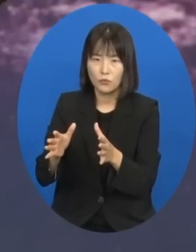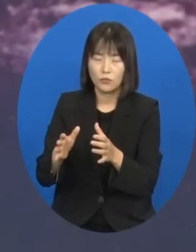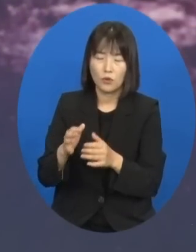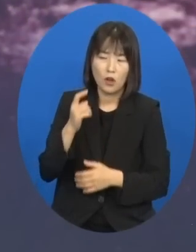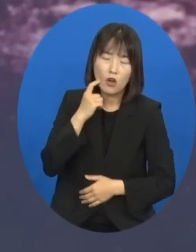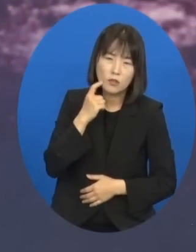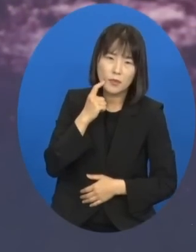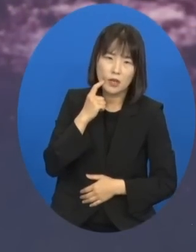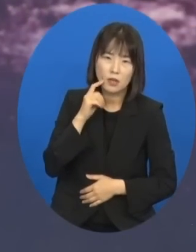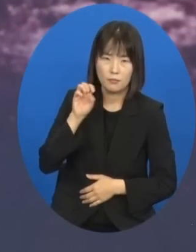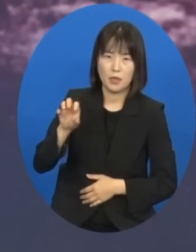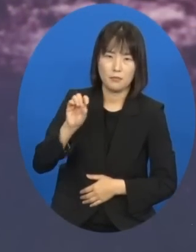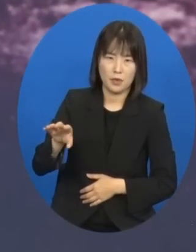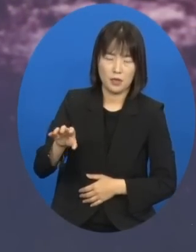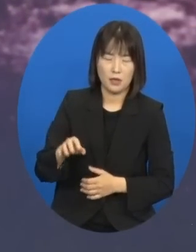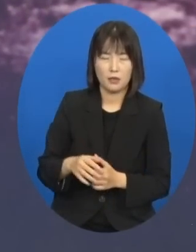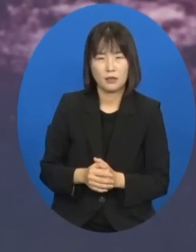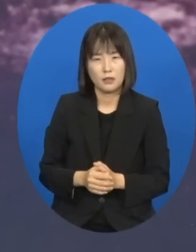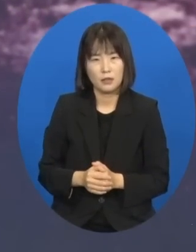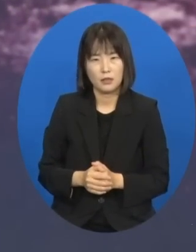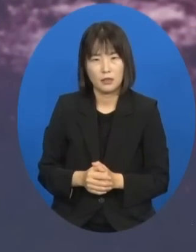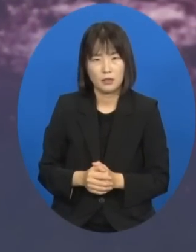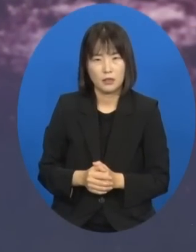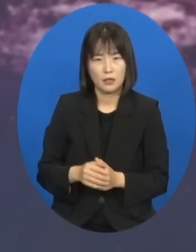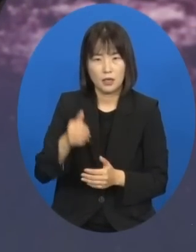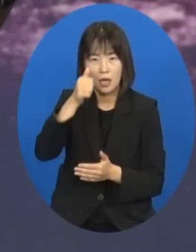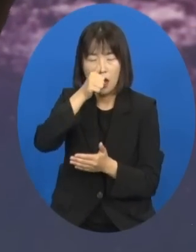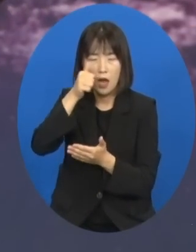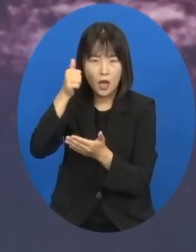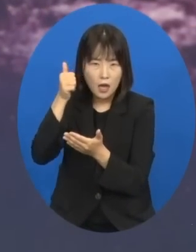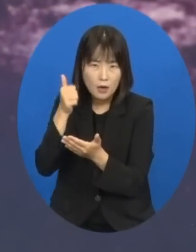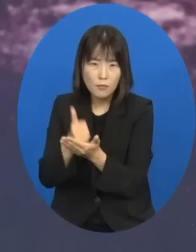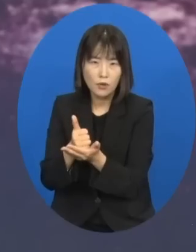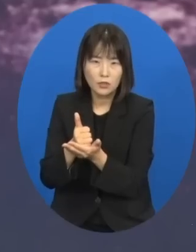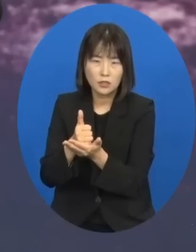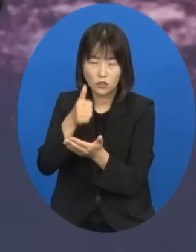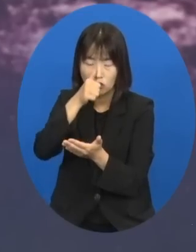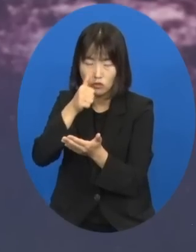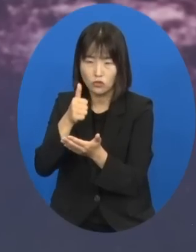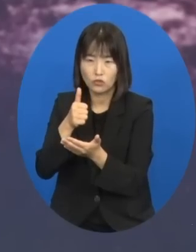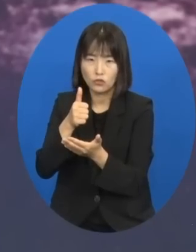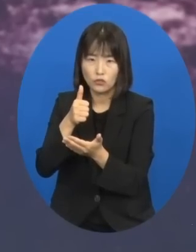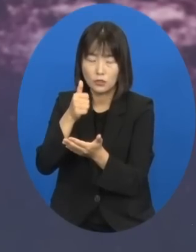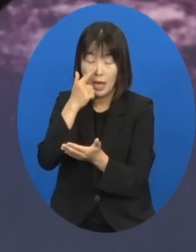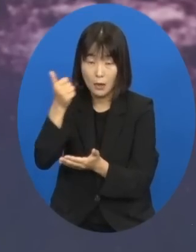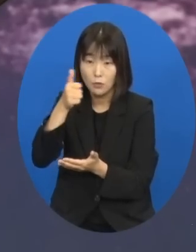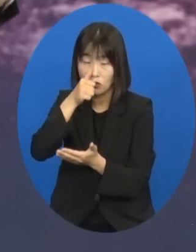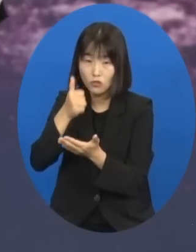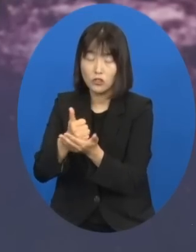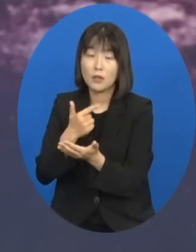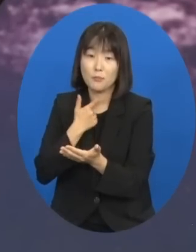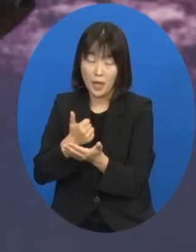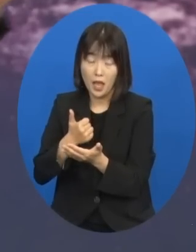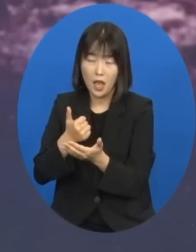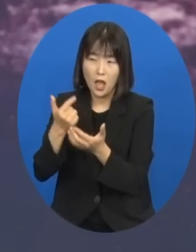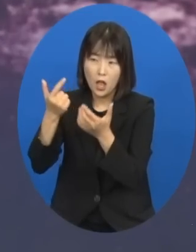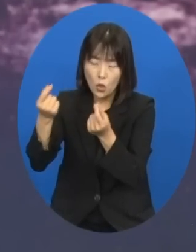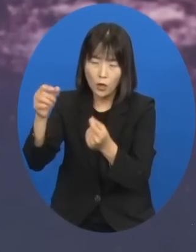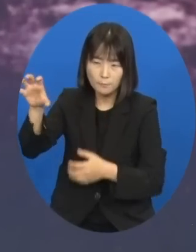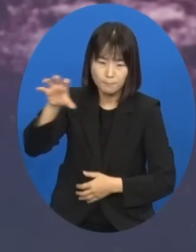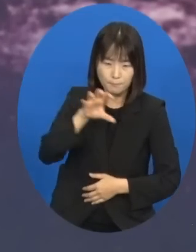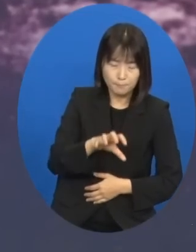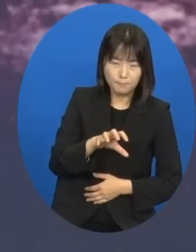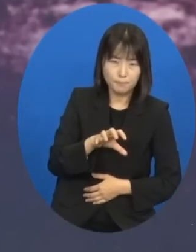그 아버지가 했던 죄가 그대로 이 아들에게 넘어와요. 죄도 유전이 되는 하여튼 그래가지고 그 똑같이 거짓말을 하고 이렇게 하는